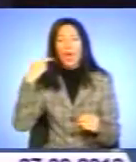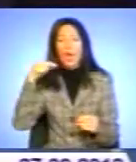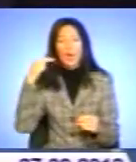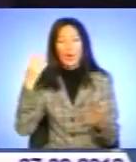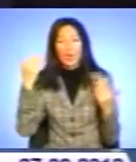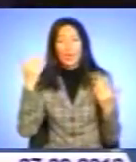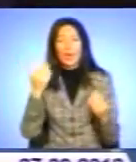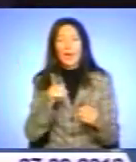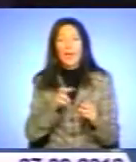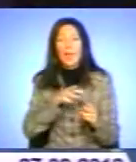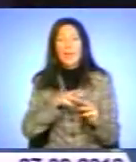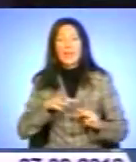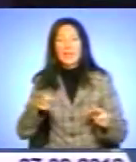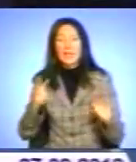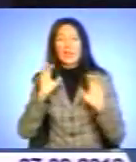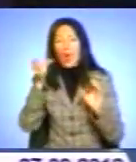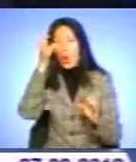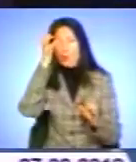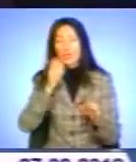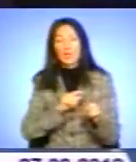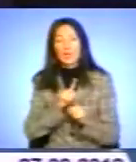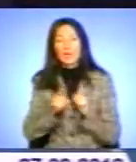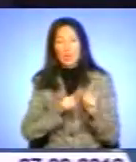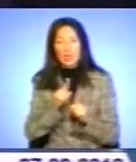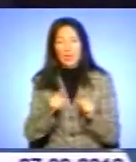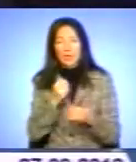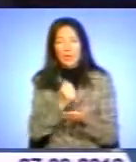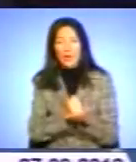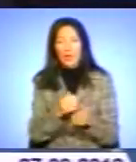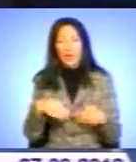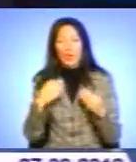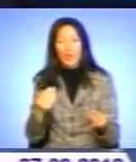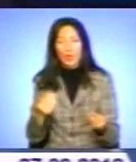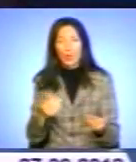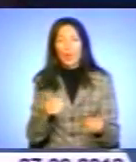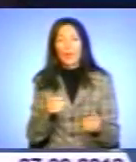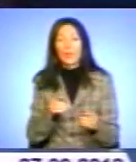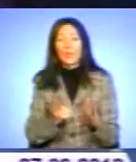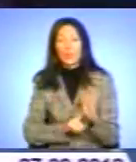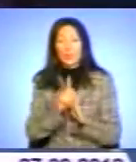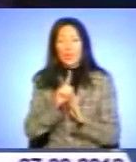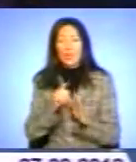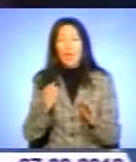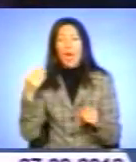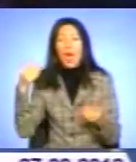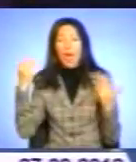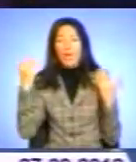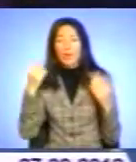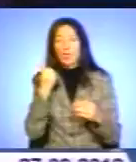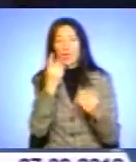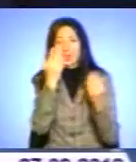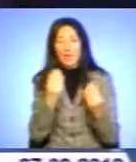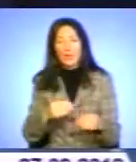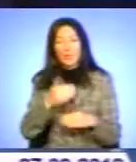внесло зміни до раніше затвердженого графіку і рекомендує освітнім закладам розпочати їх на день пізніше. Причиною цього